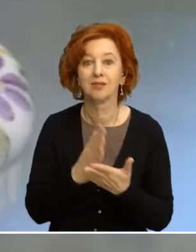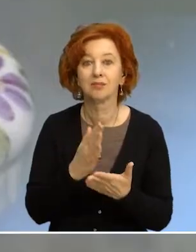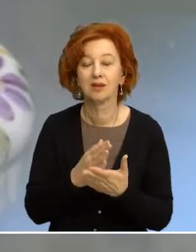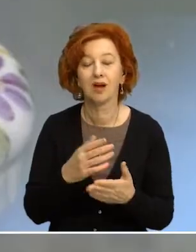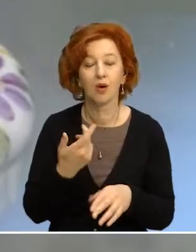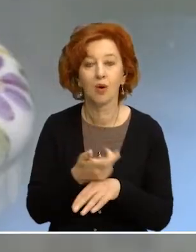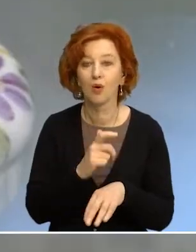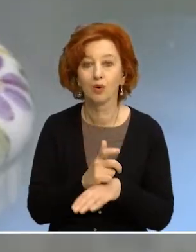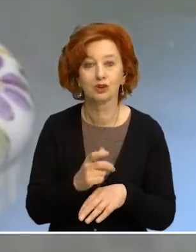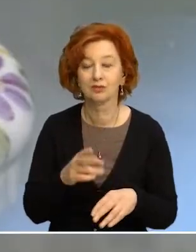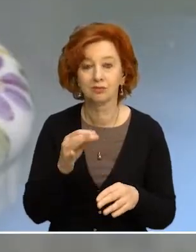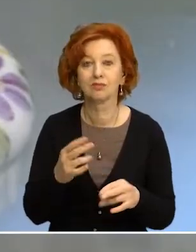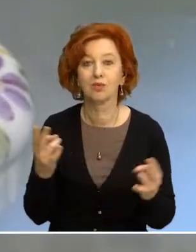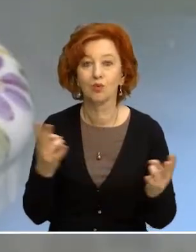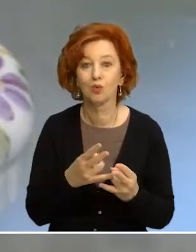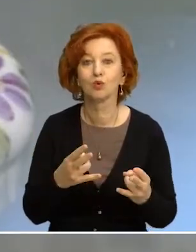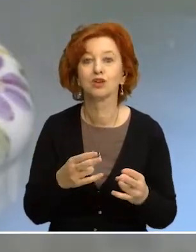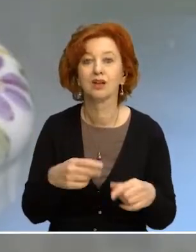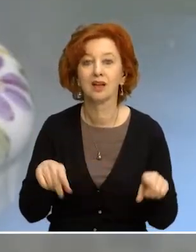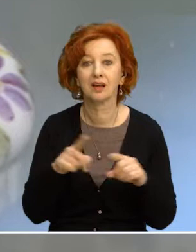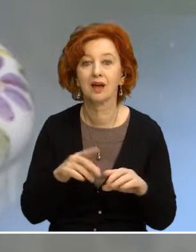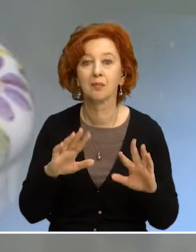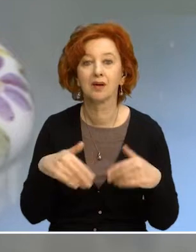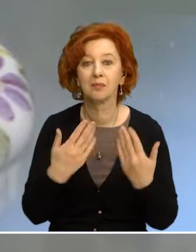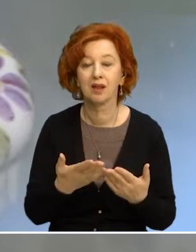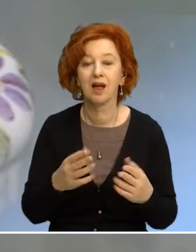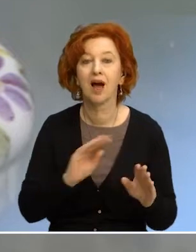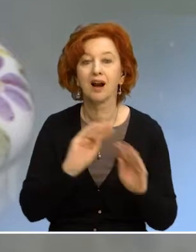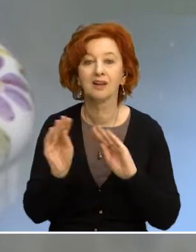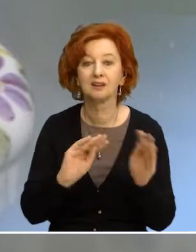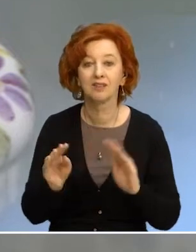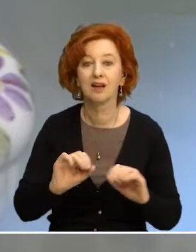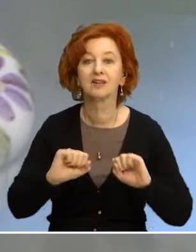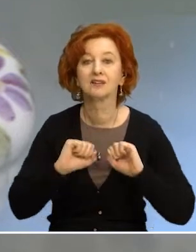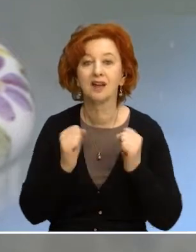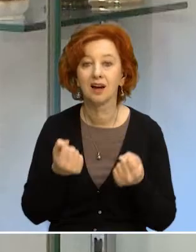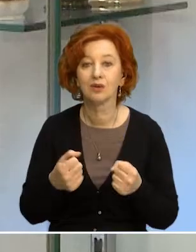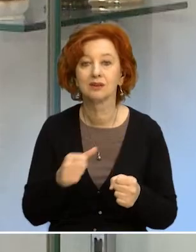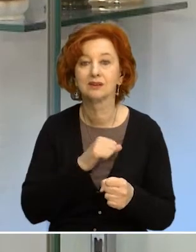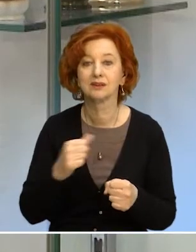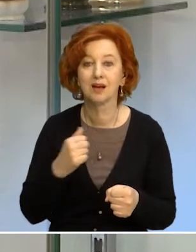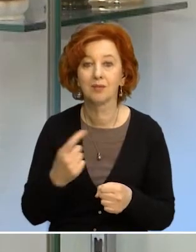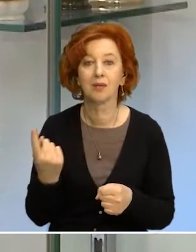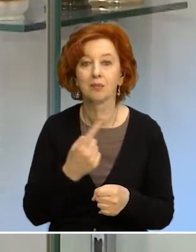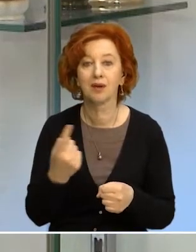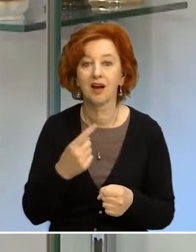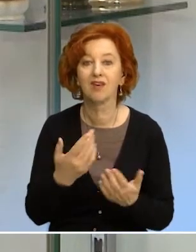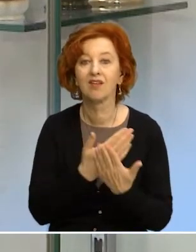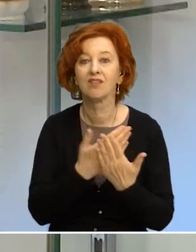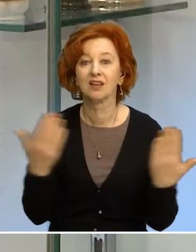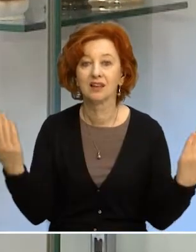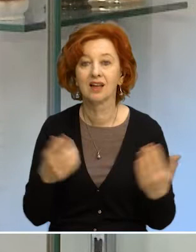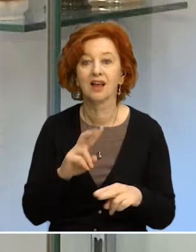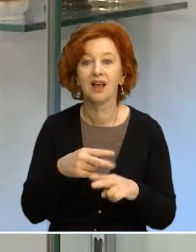бы какой-то ущерб им нанесен, и вот нам приносят именно такие предметы, но реставраторы наши стараются. Самая первая витрина –